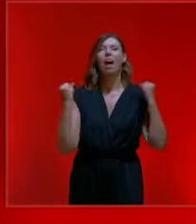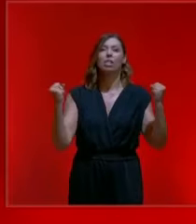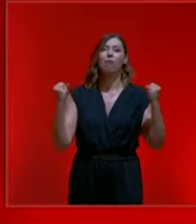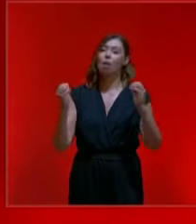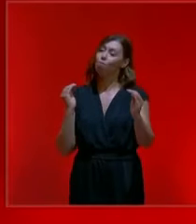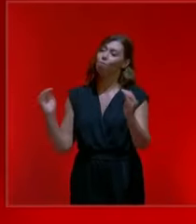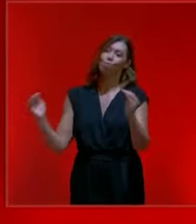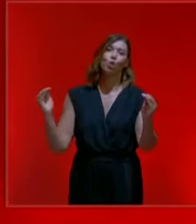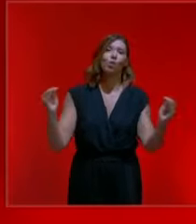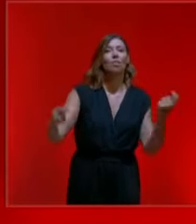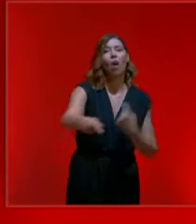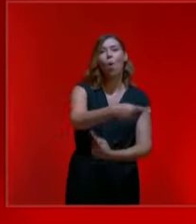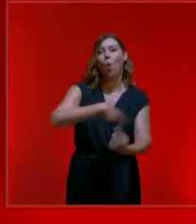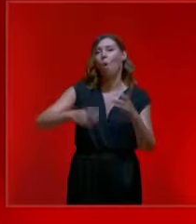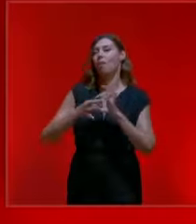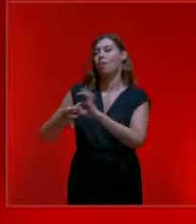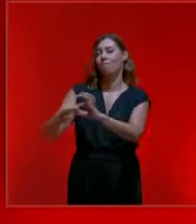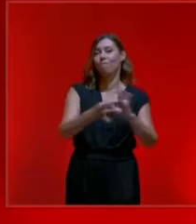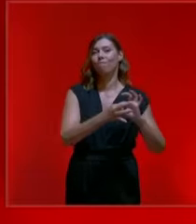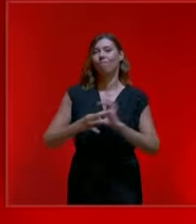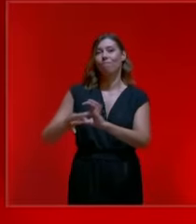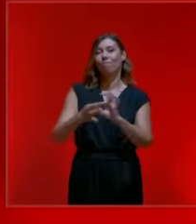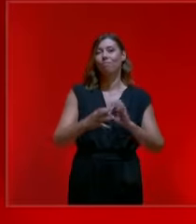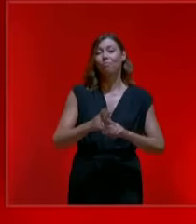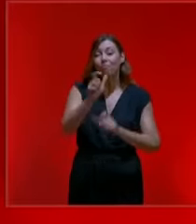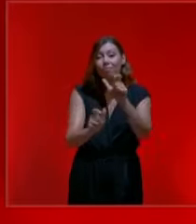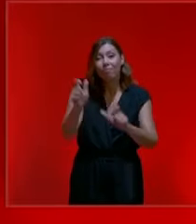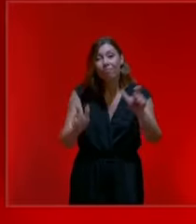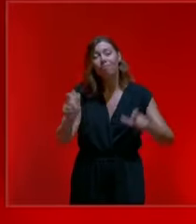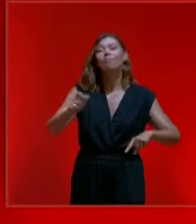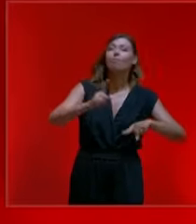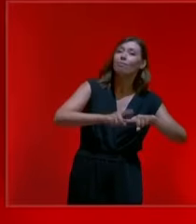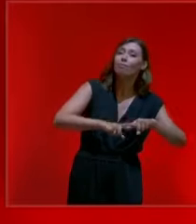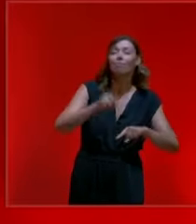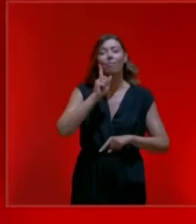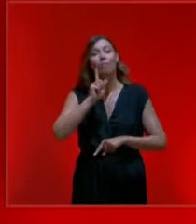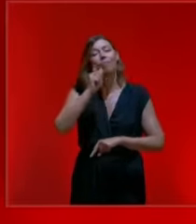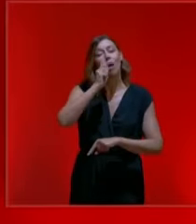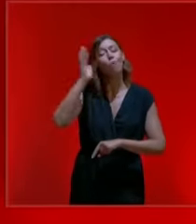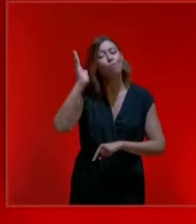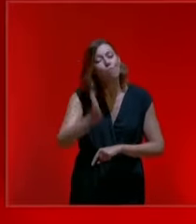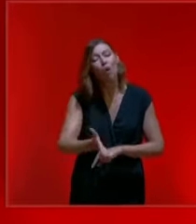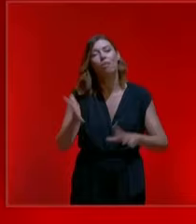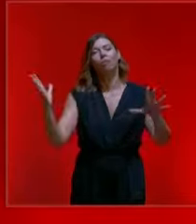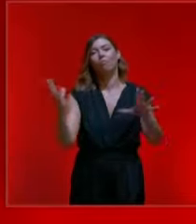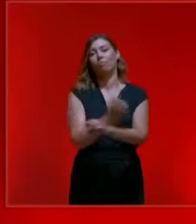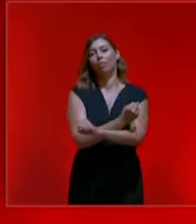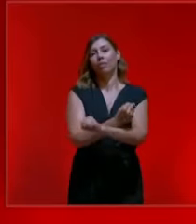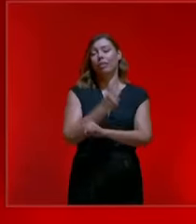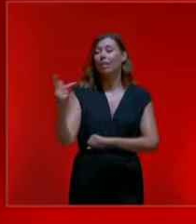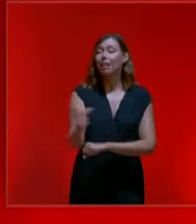Όπου κάθε Έλληνας και κάθε Ελληνίδα μπορεί να συνεισφέρει στην εθνική μας επιτυχία για μια κοινωνία πρόνοιας,